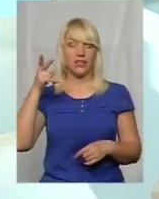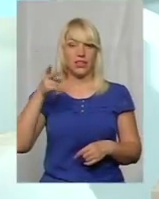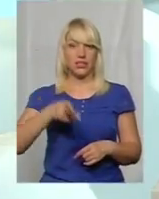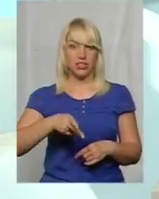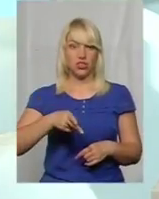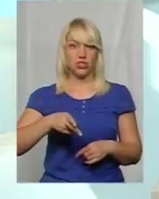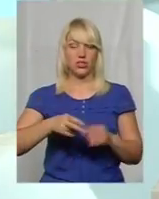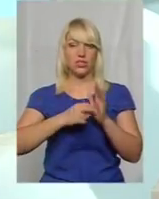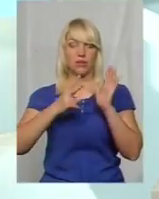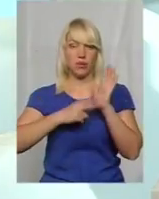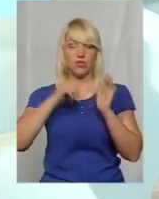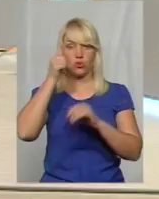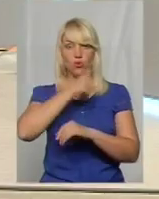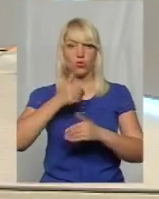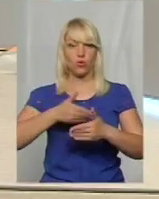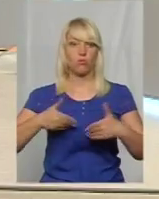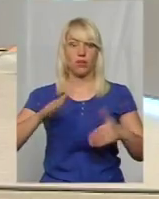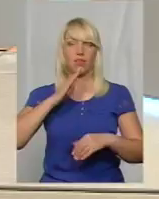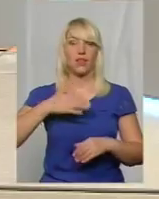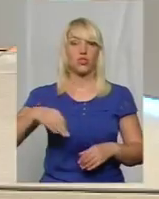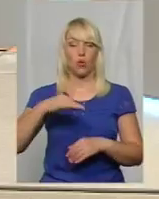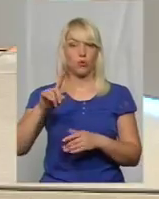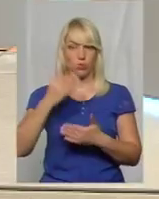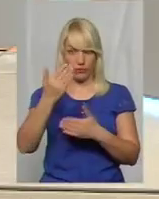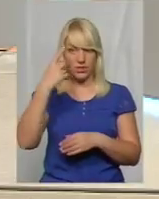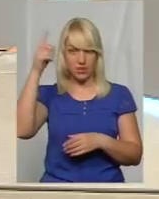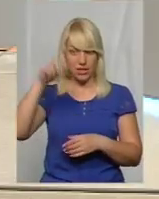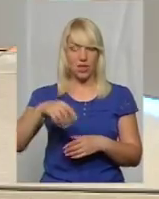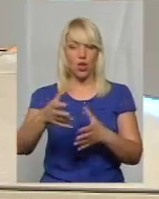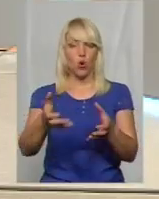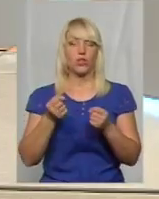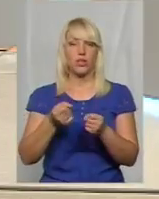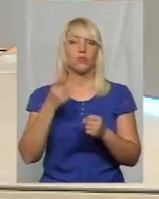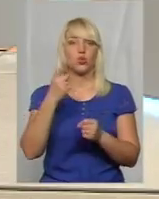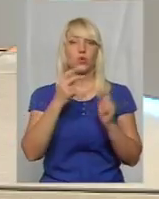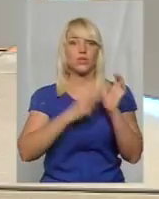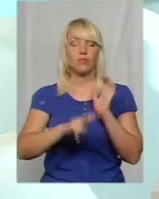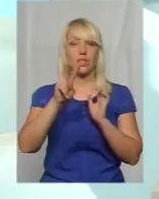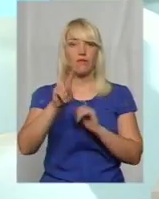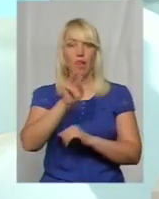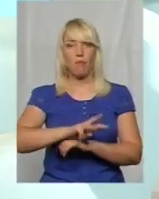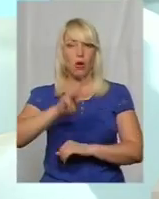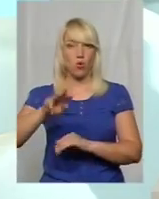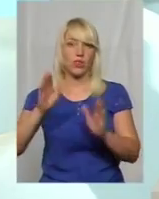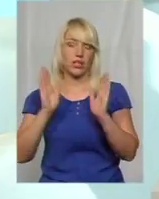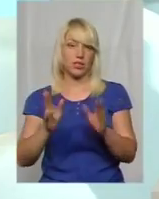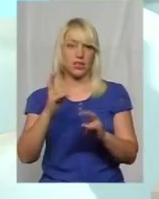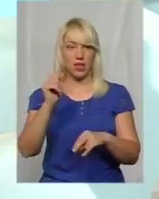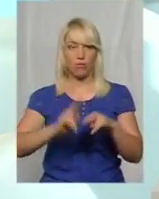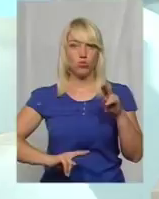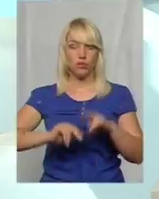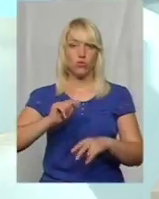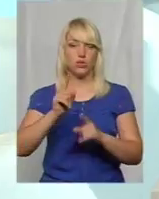з 2017 року ми, наша область, щоб ви знали, отримала 172 мільйона тільки на будівництво